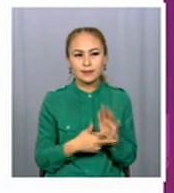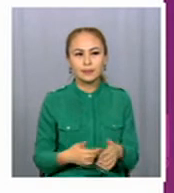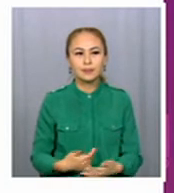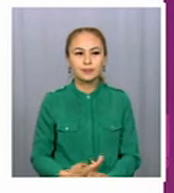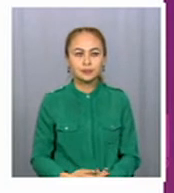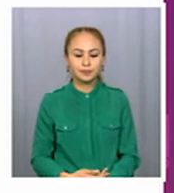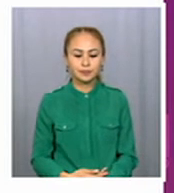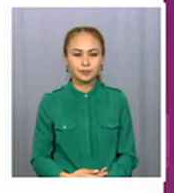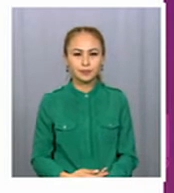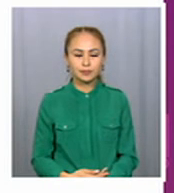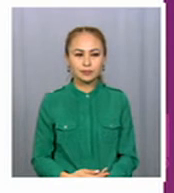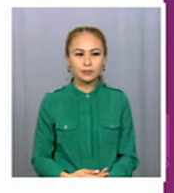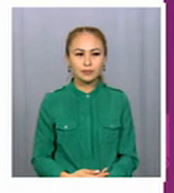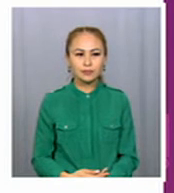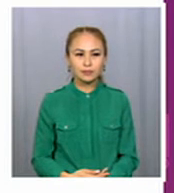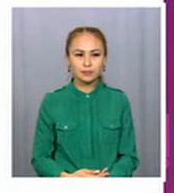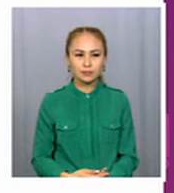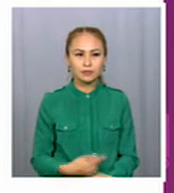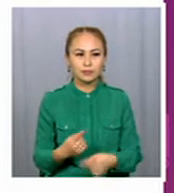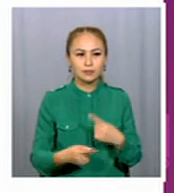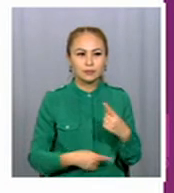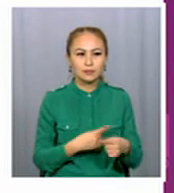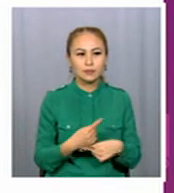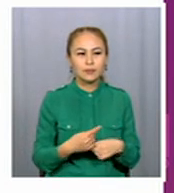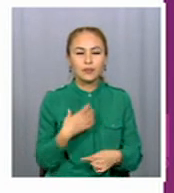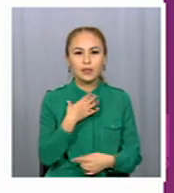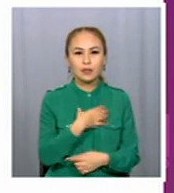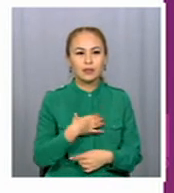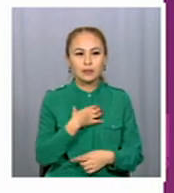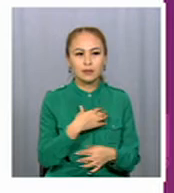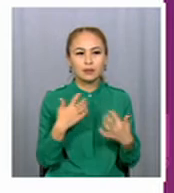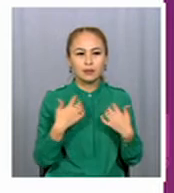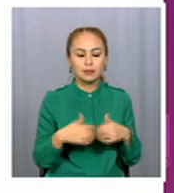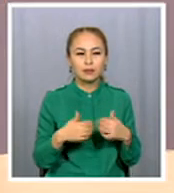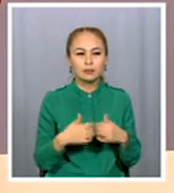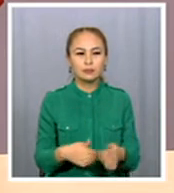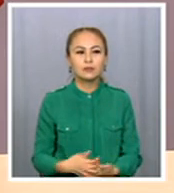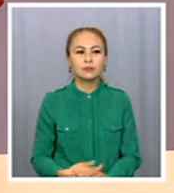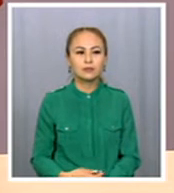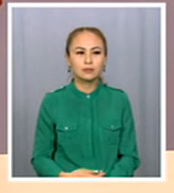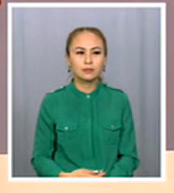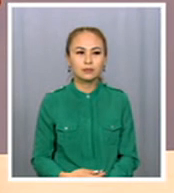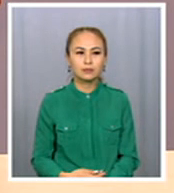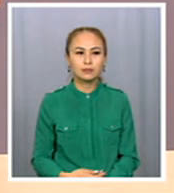8-ге тең. Келесі, қасиетті сан